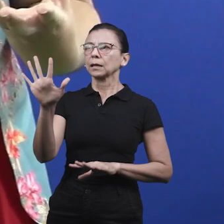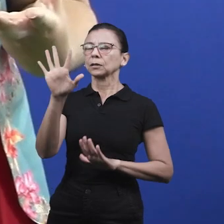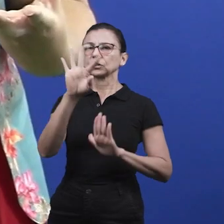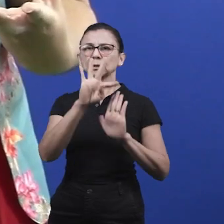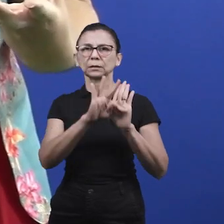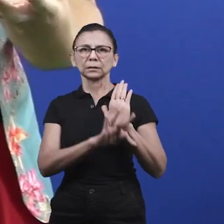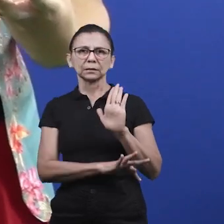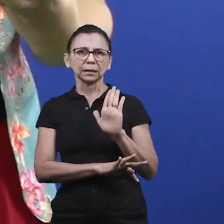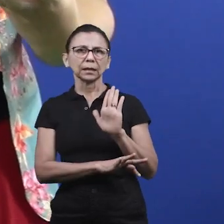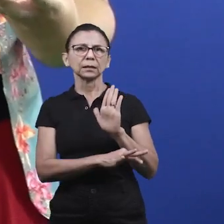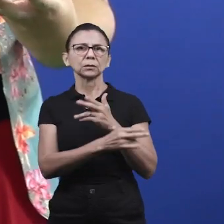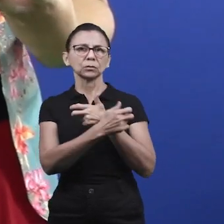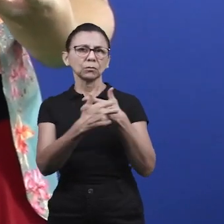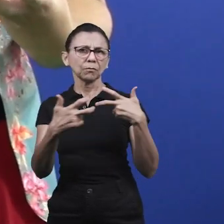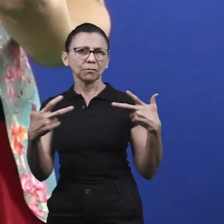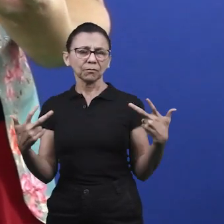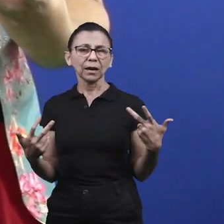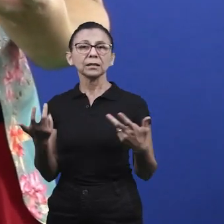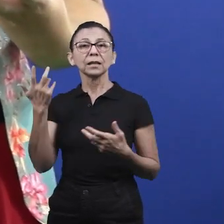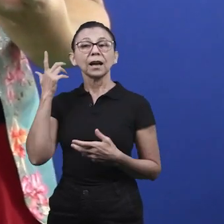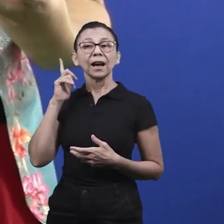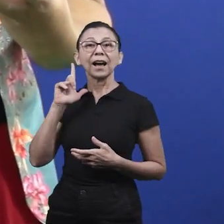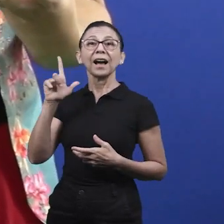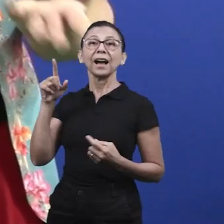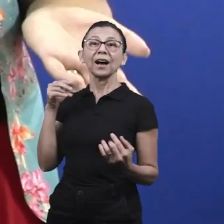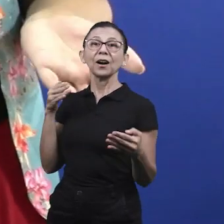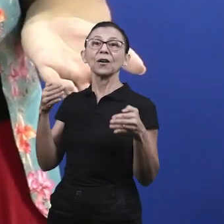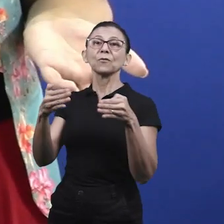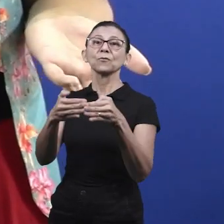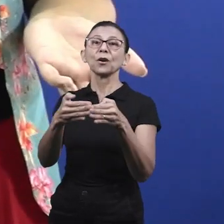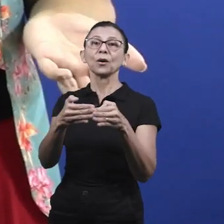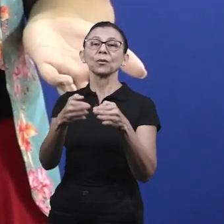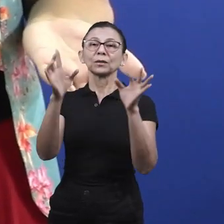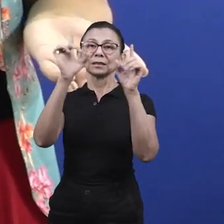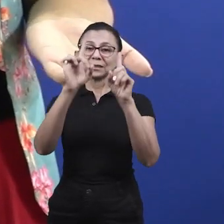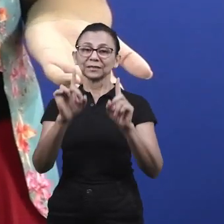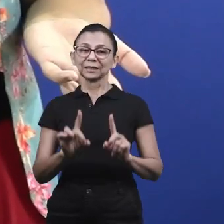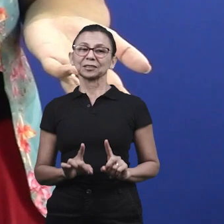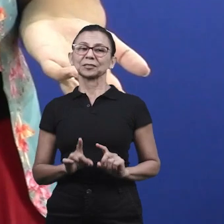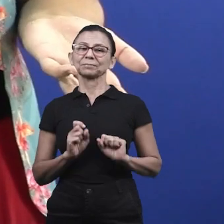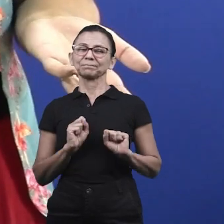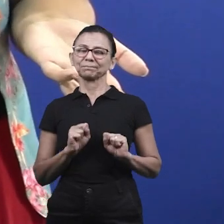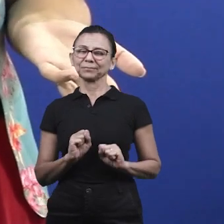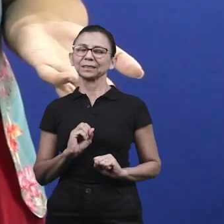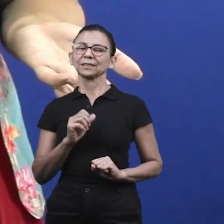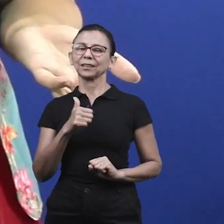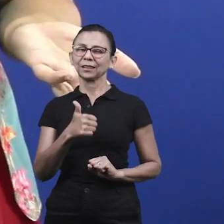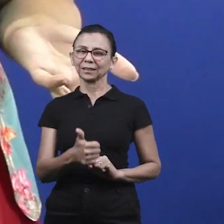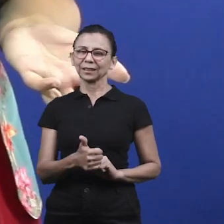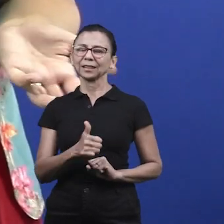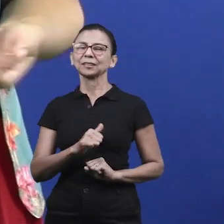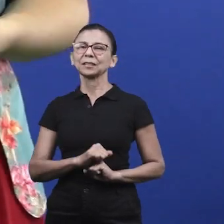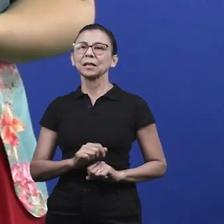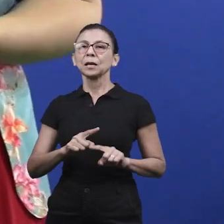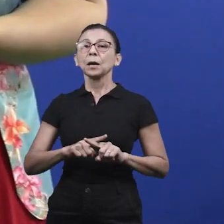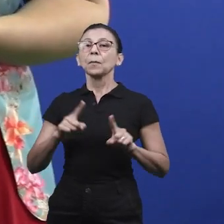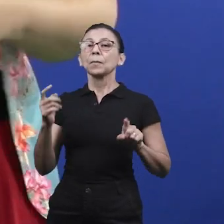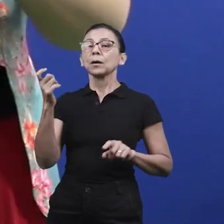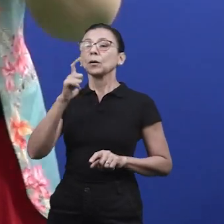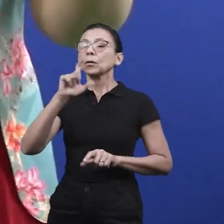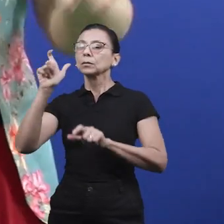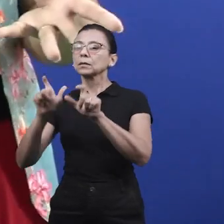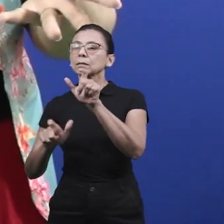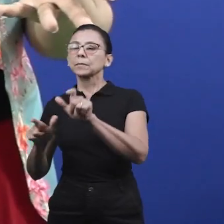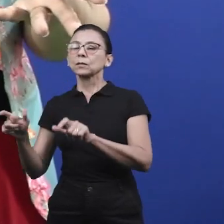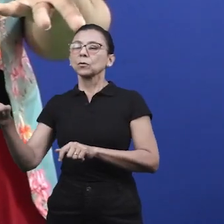des matériaux concrets. Je vais toucher les personnes avec déficience, oui, mais certainement pas seulement elles. Ça